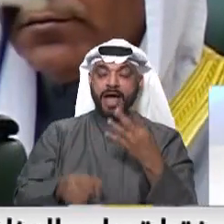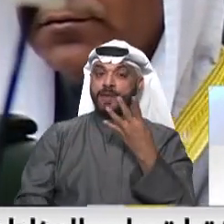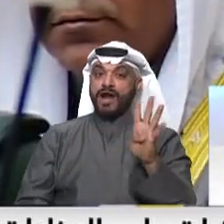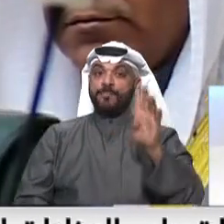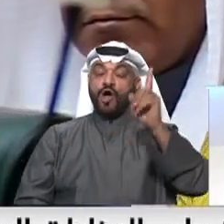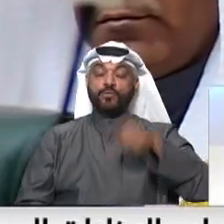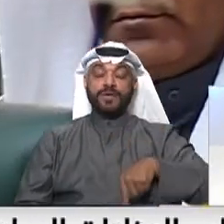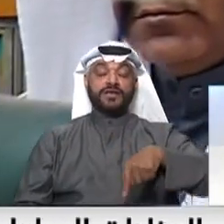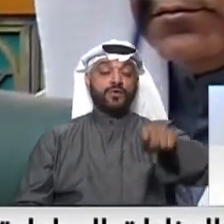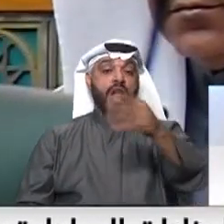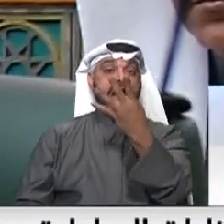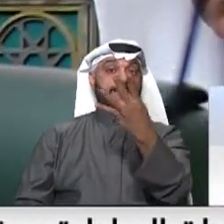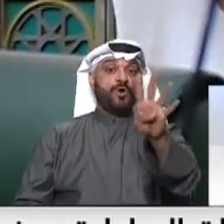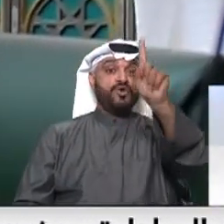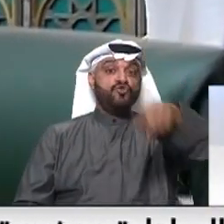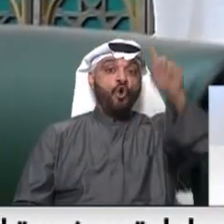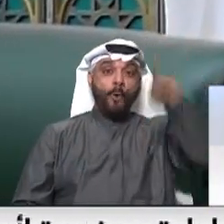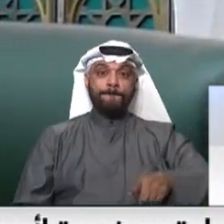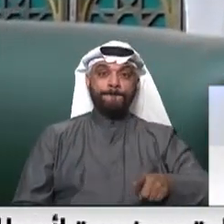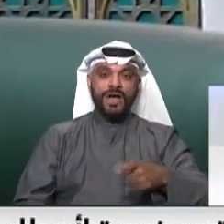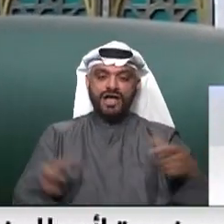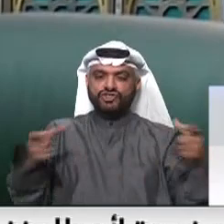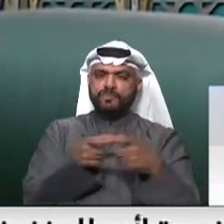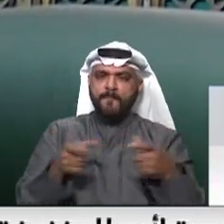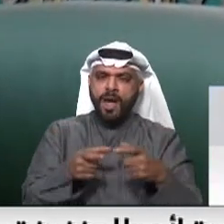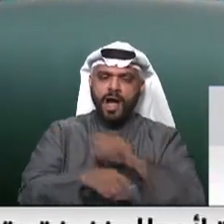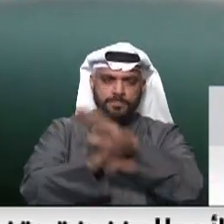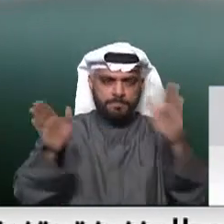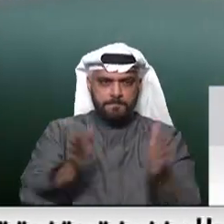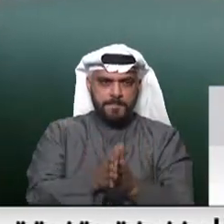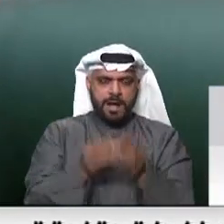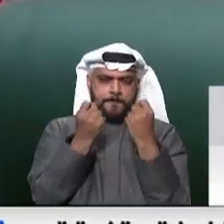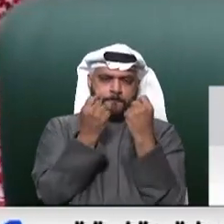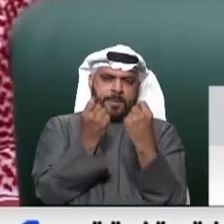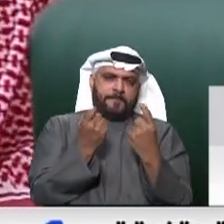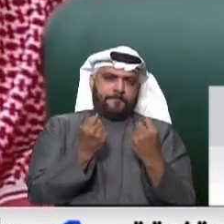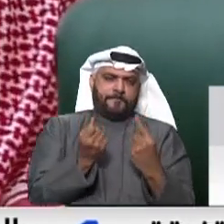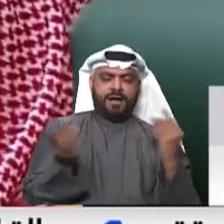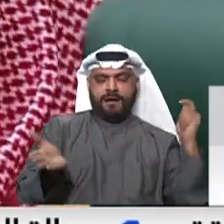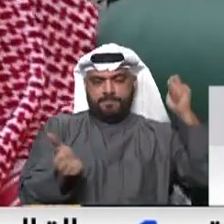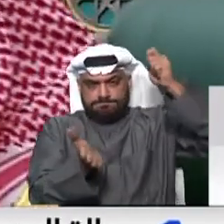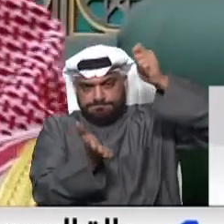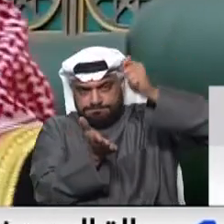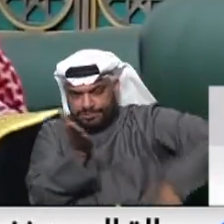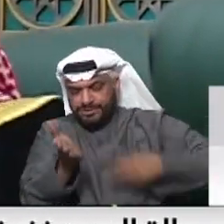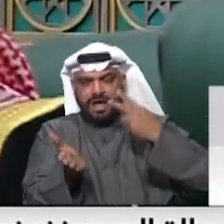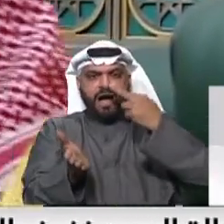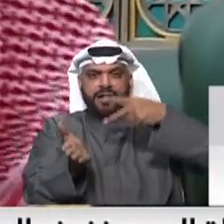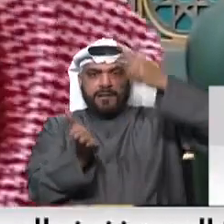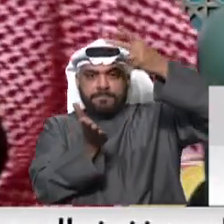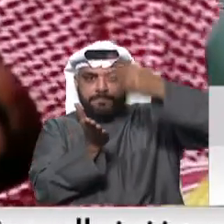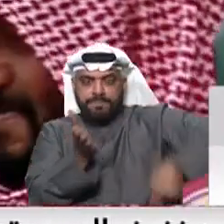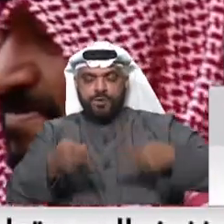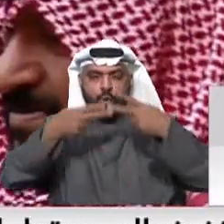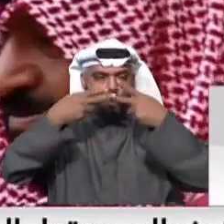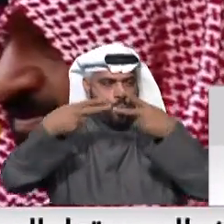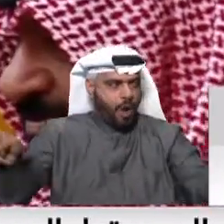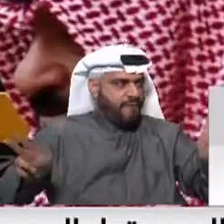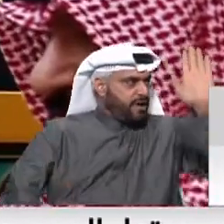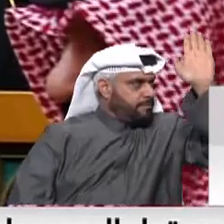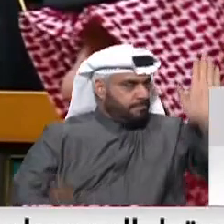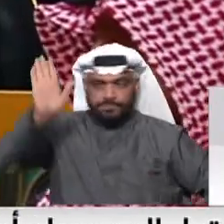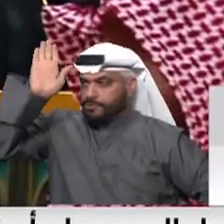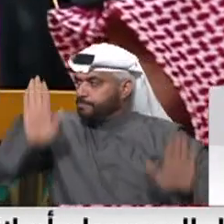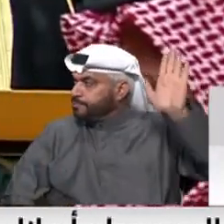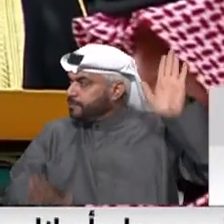وكذلك تنوعت الجلسات بين جلستين عاديتين ومثلهما تكميليتين. كما وافق المجلس على مد